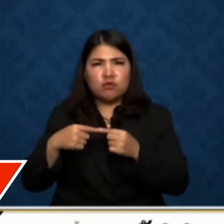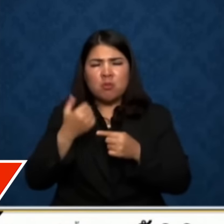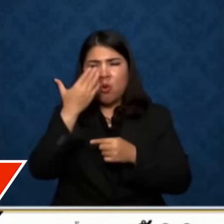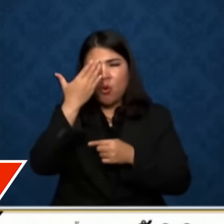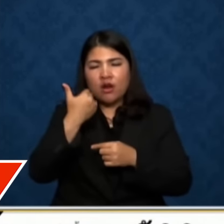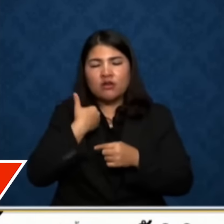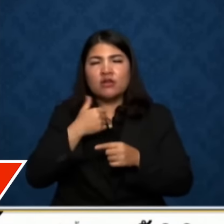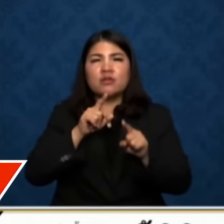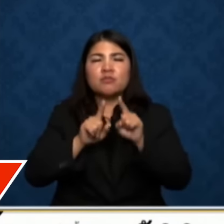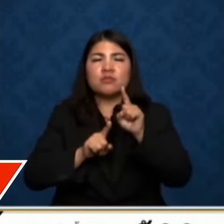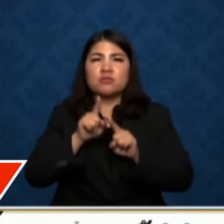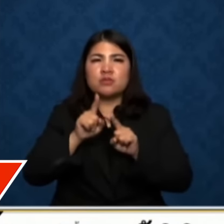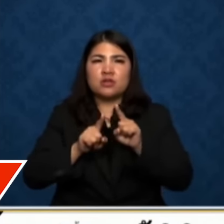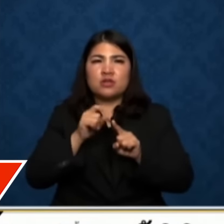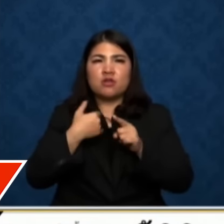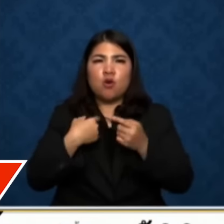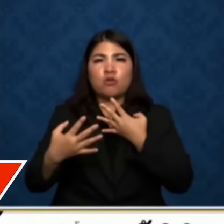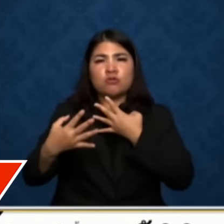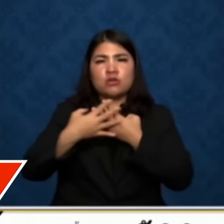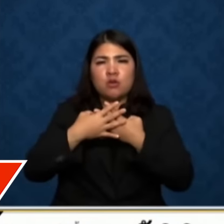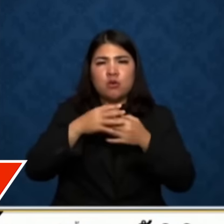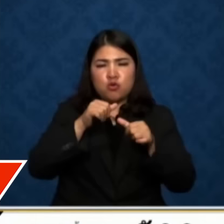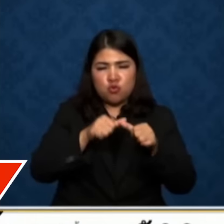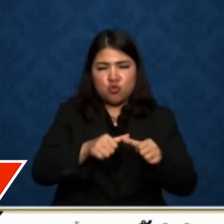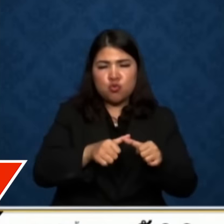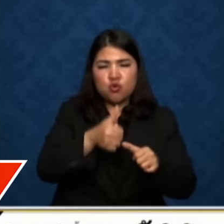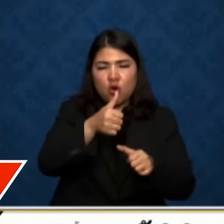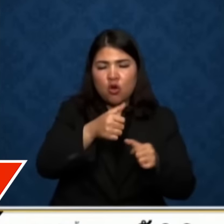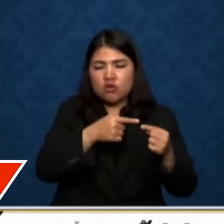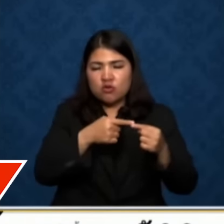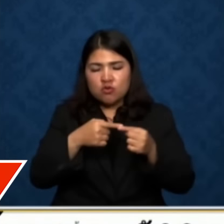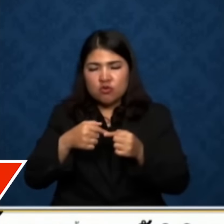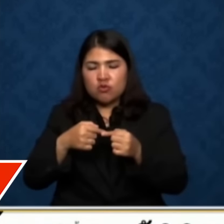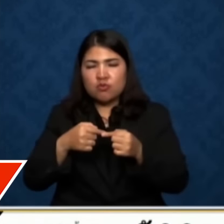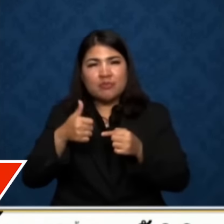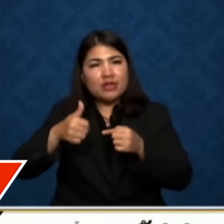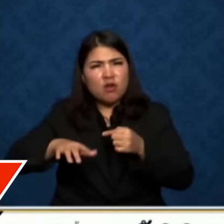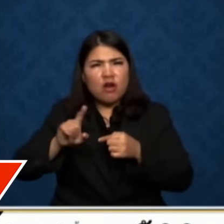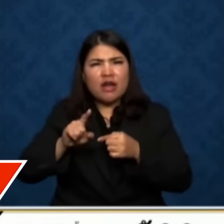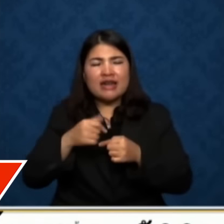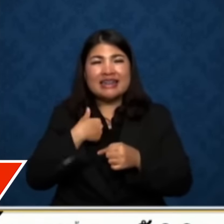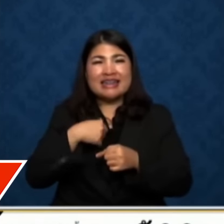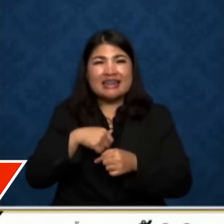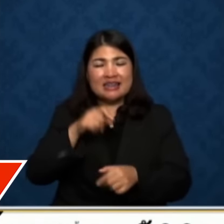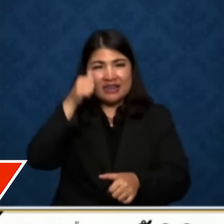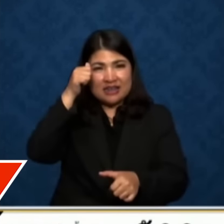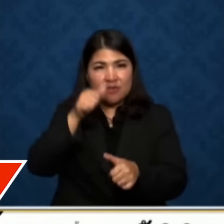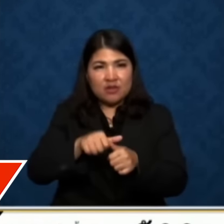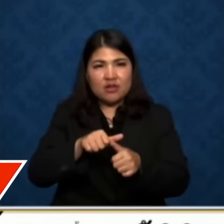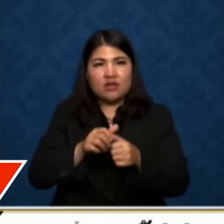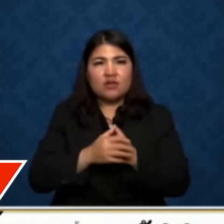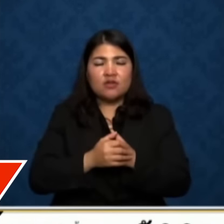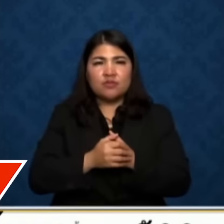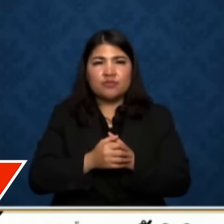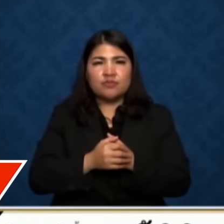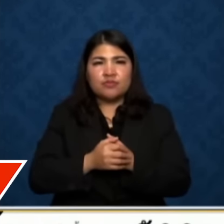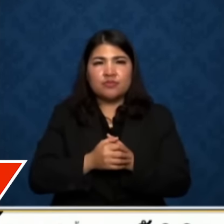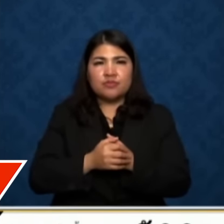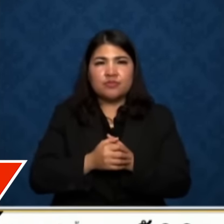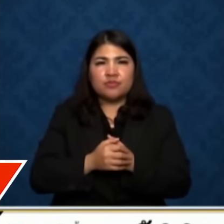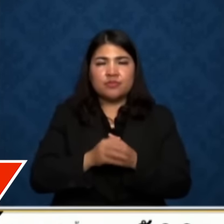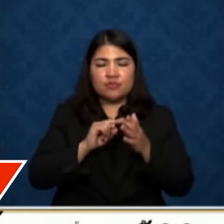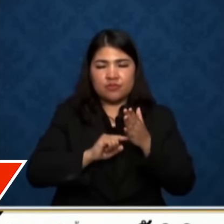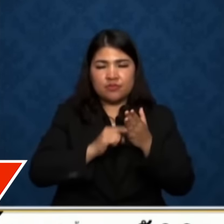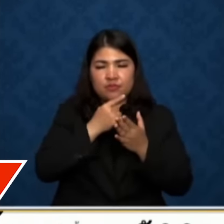ประเมินของกรมราชทัณฑ์ว่าจะอยู่ต่อหรือไม่อย่างไรทีนี้มันขัดกันท่านประธานเห็นไหมครับจำโซ่4 5ข้อที่ผมไล่เรียงไปตอนต้น